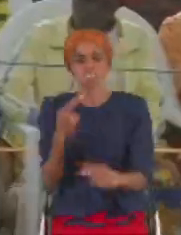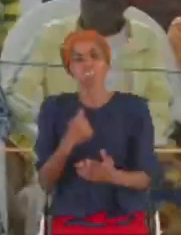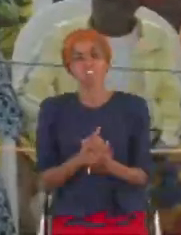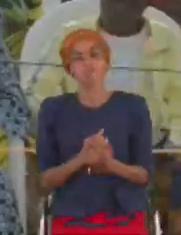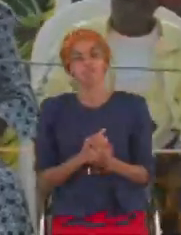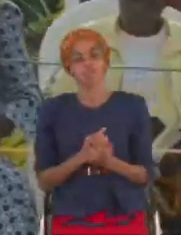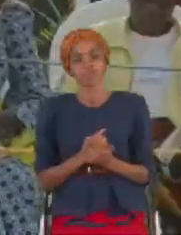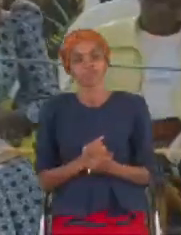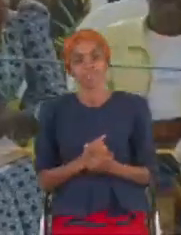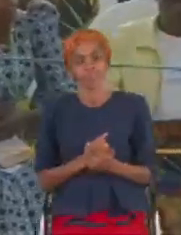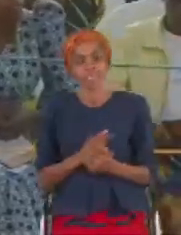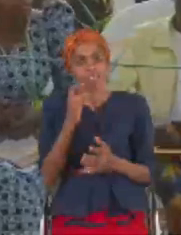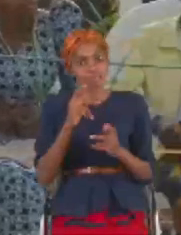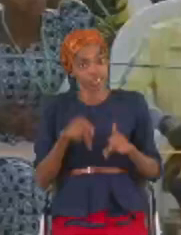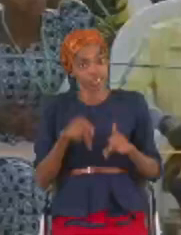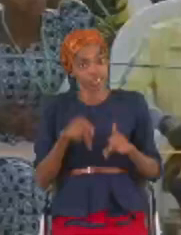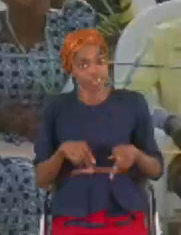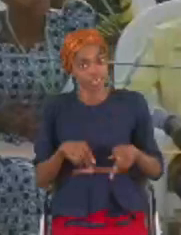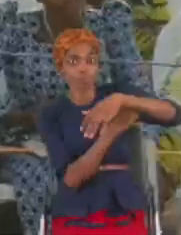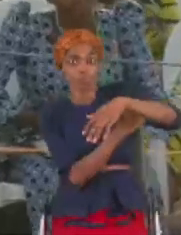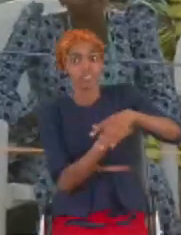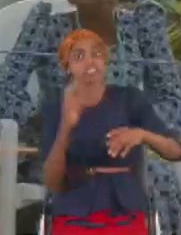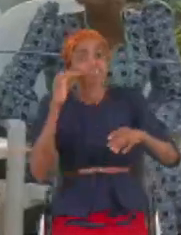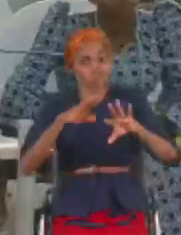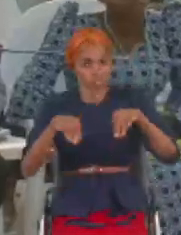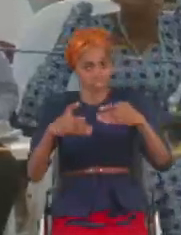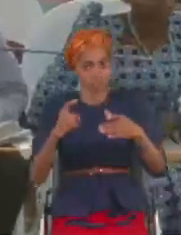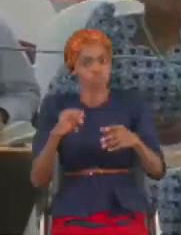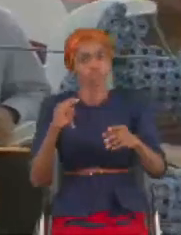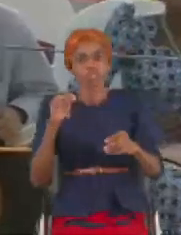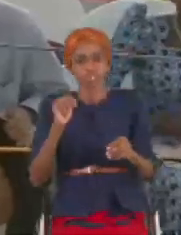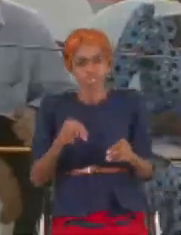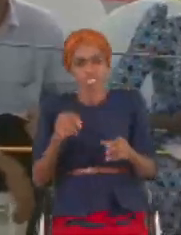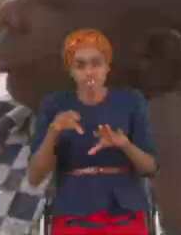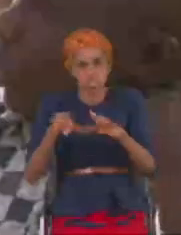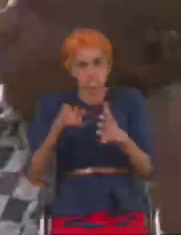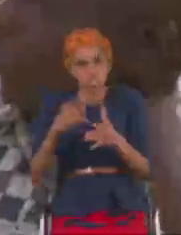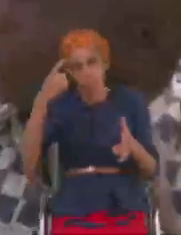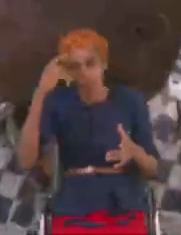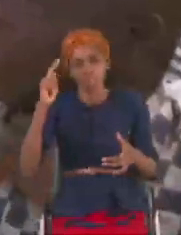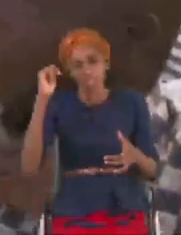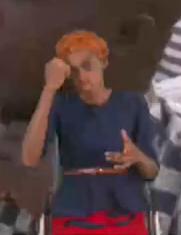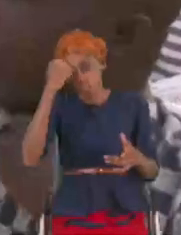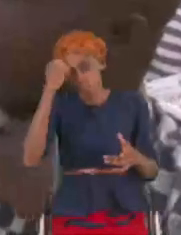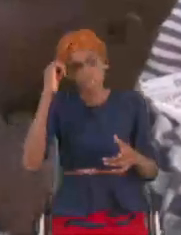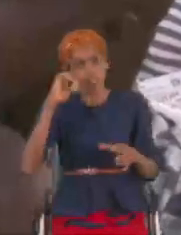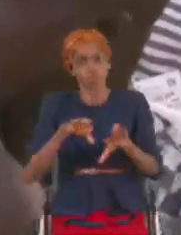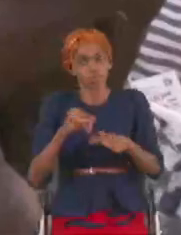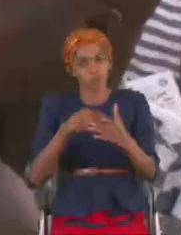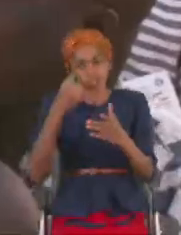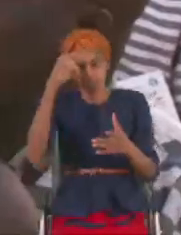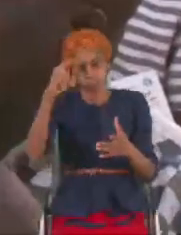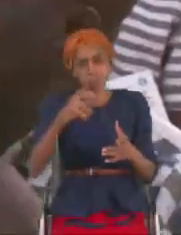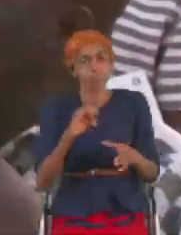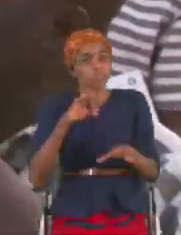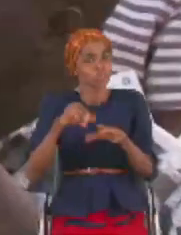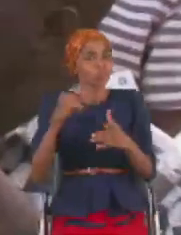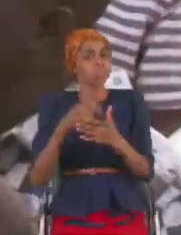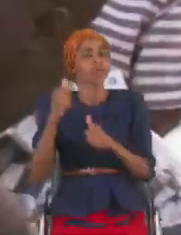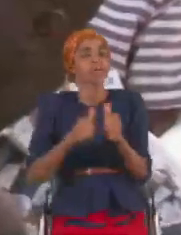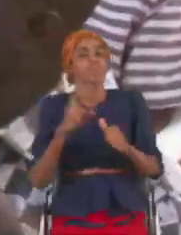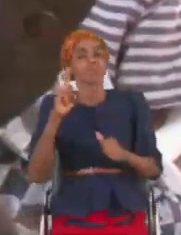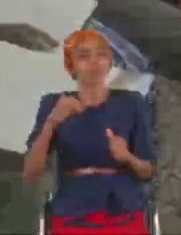il a fait pourquoi il le fera pouvoir il a fait un petit mot t il le fera pouvoir il le fera pour chacun de nous